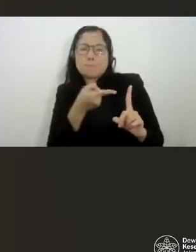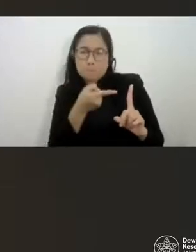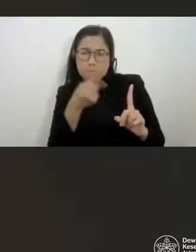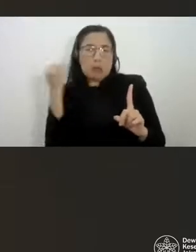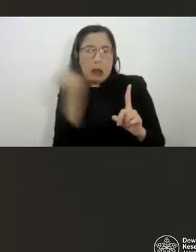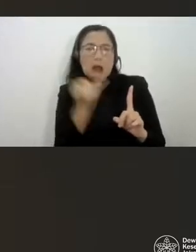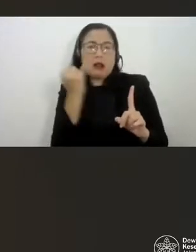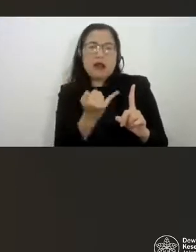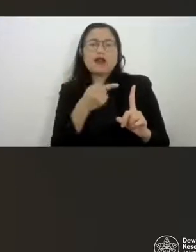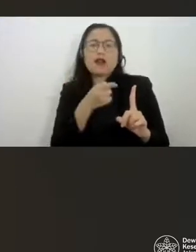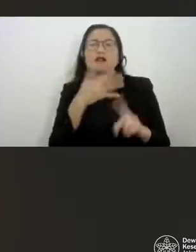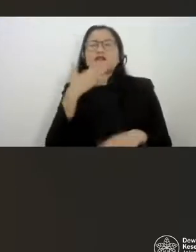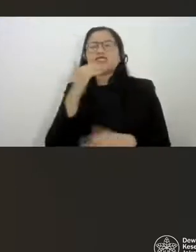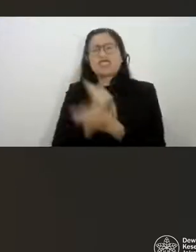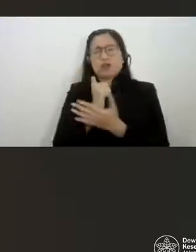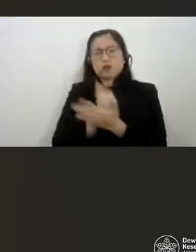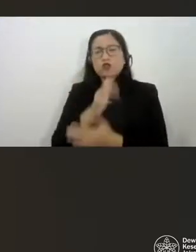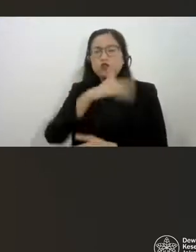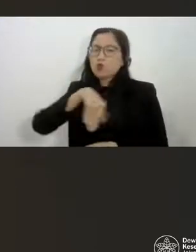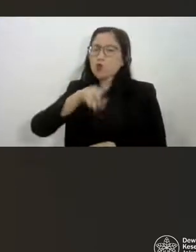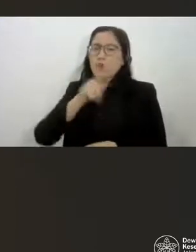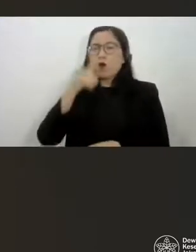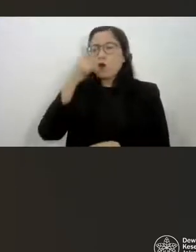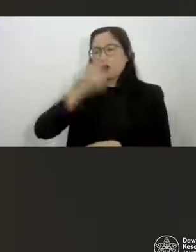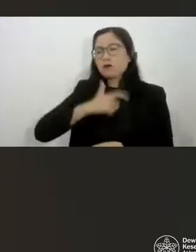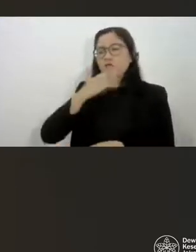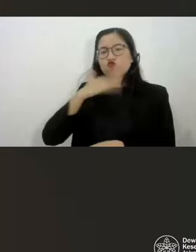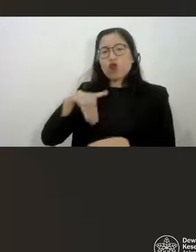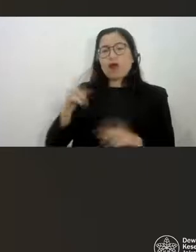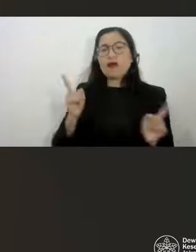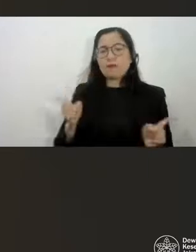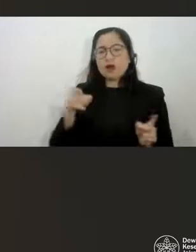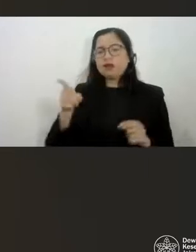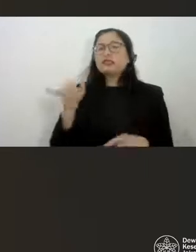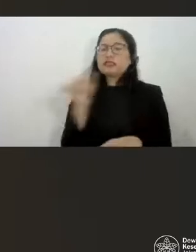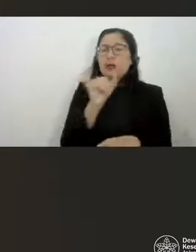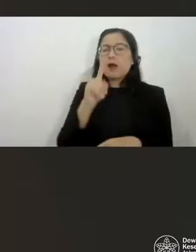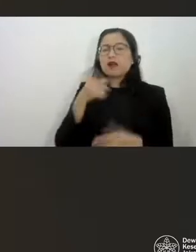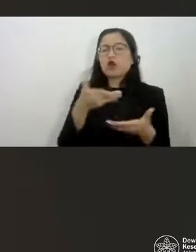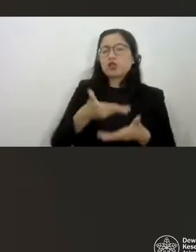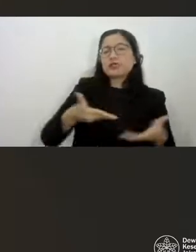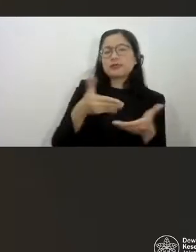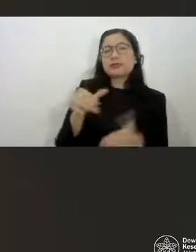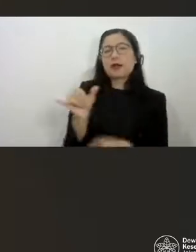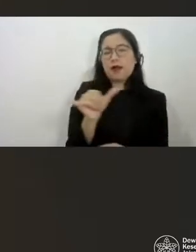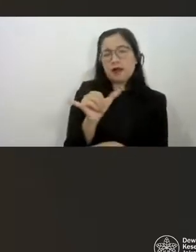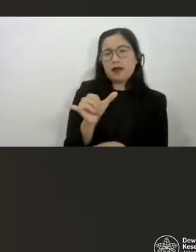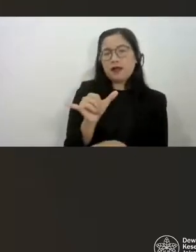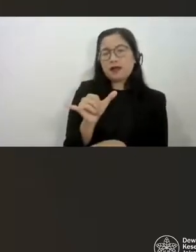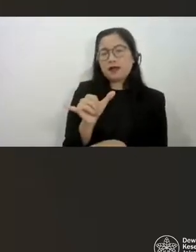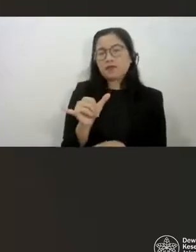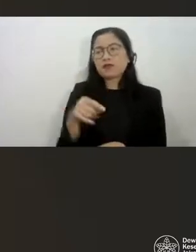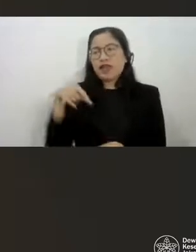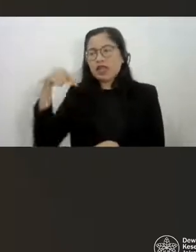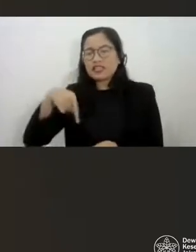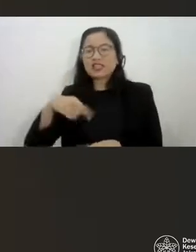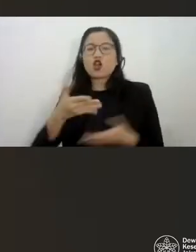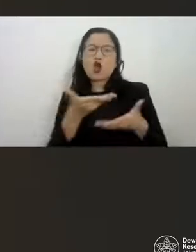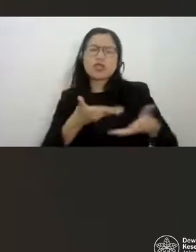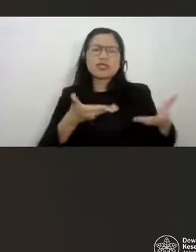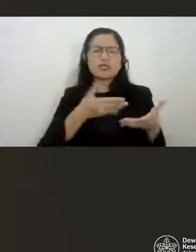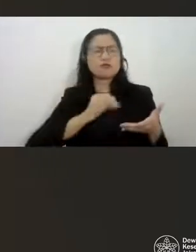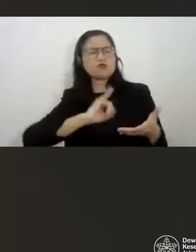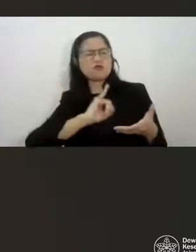agama mengalami krisis kemanusiaan serupa. Kondisi krisis inilah yang menjadi salah satu perhatian Sultan Takdir